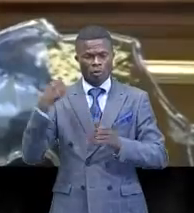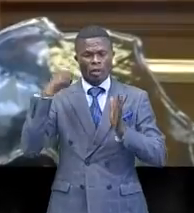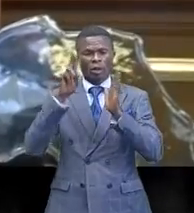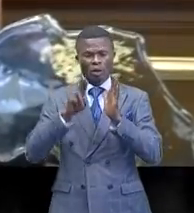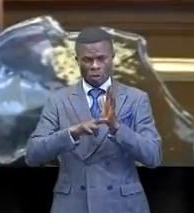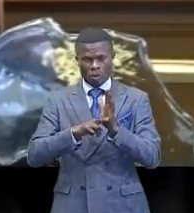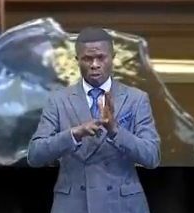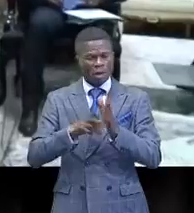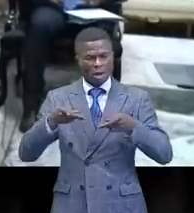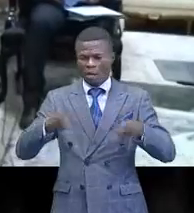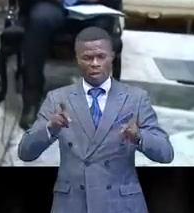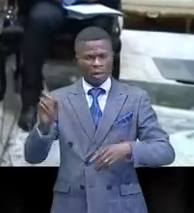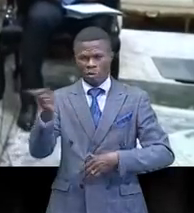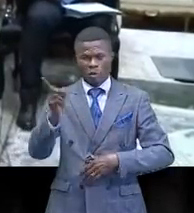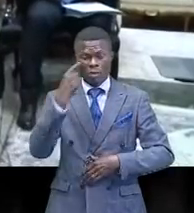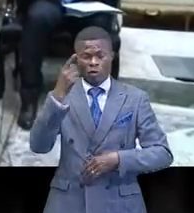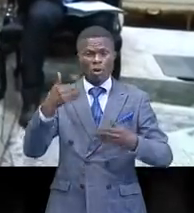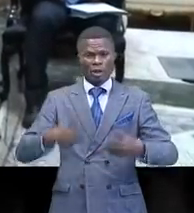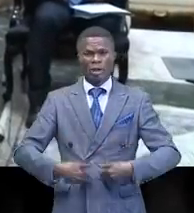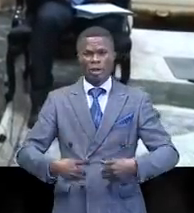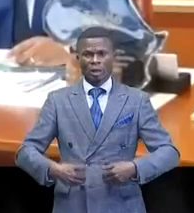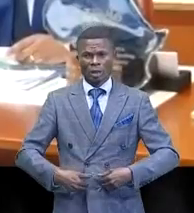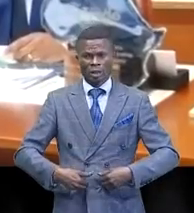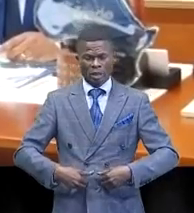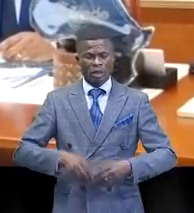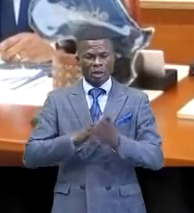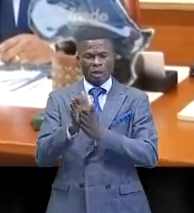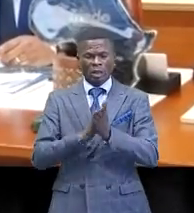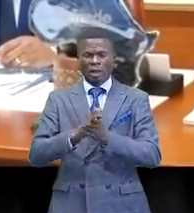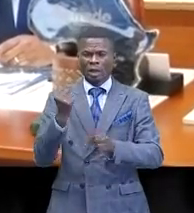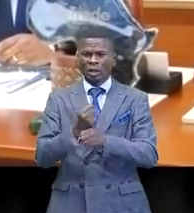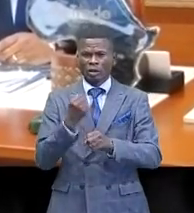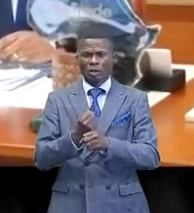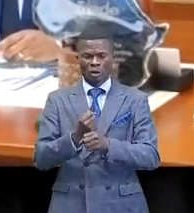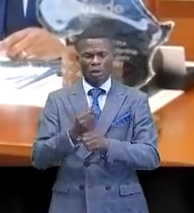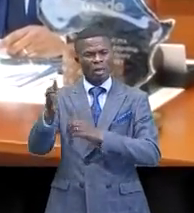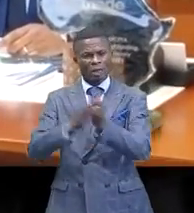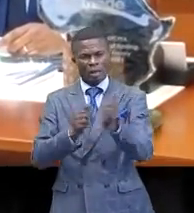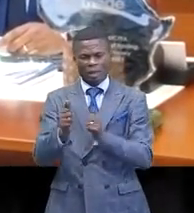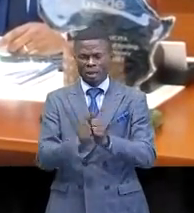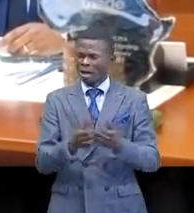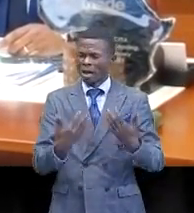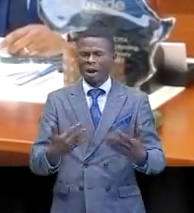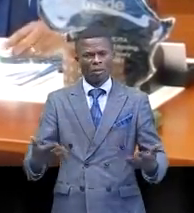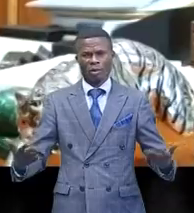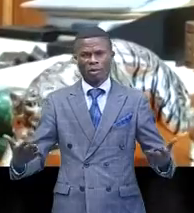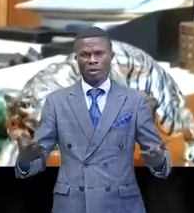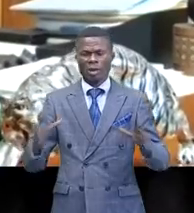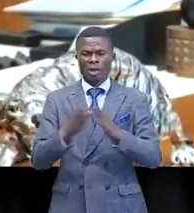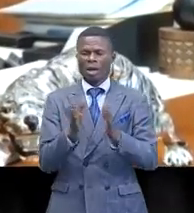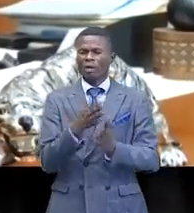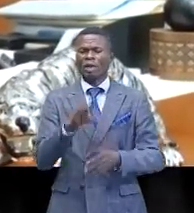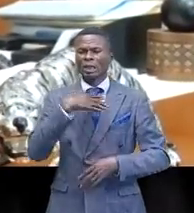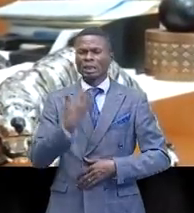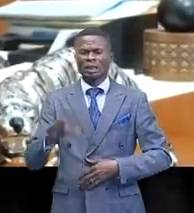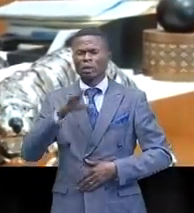gouvernement ne peut tolérer de voir la jeunesse, lésée de forces vives, se détruire inexorablement par des